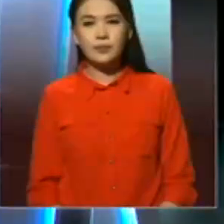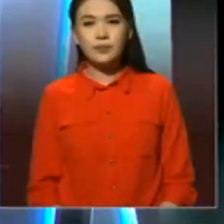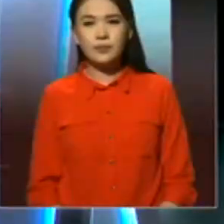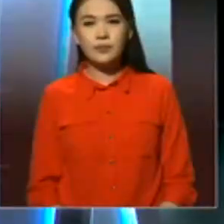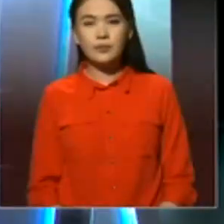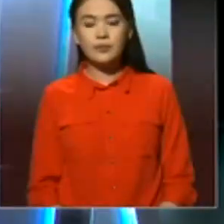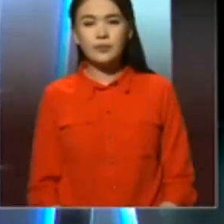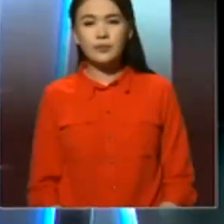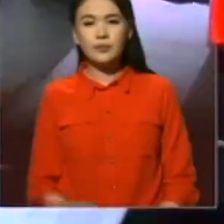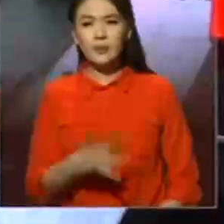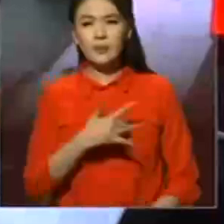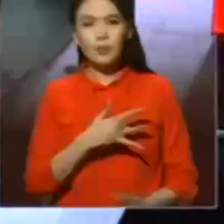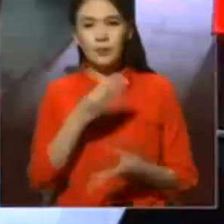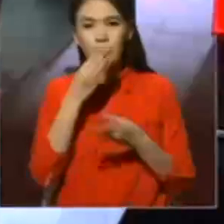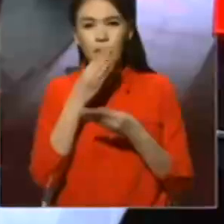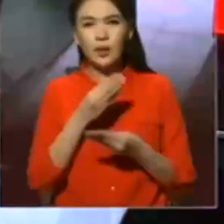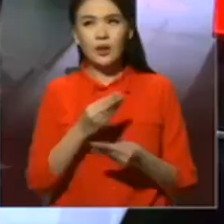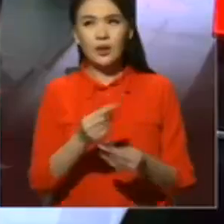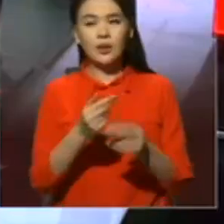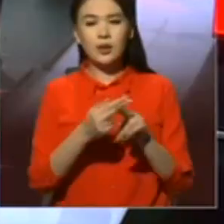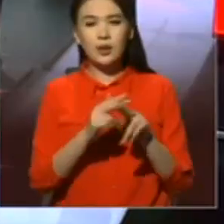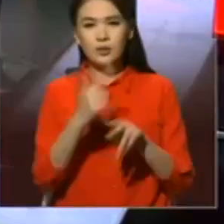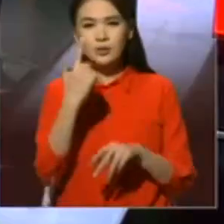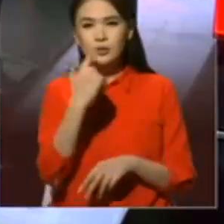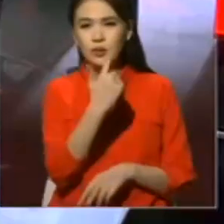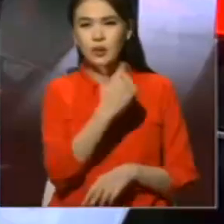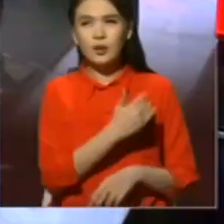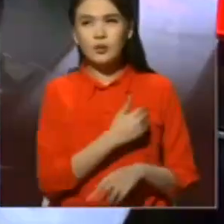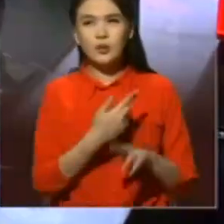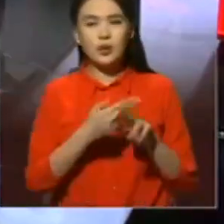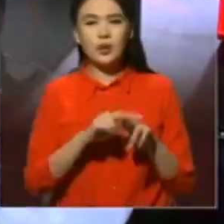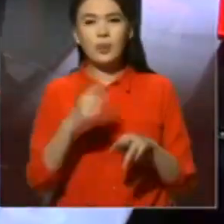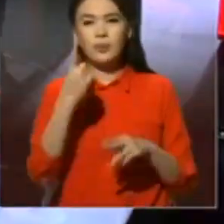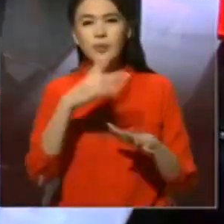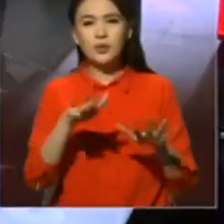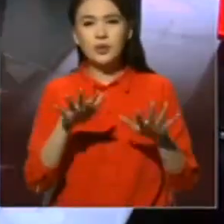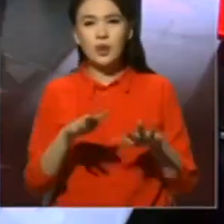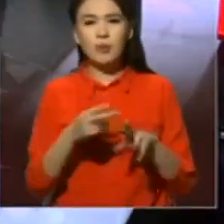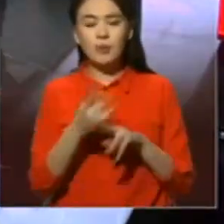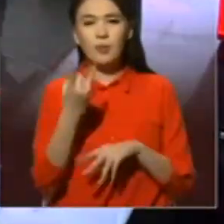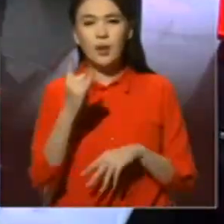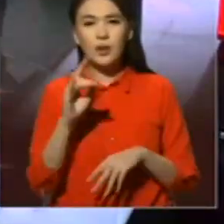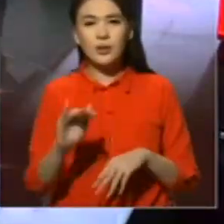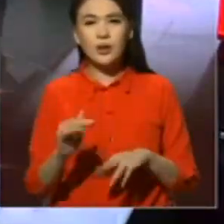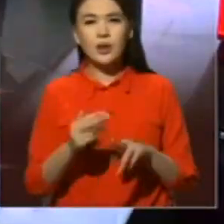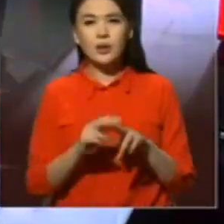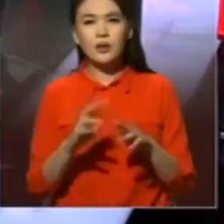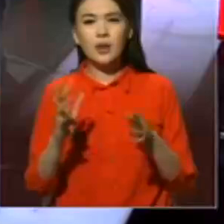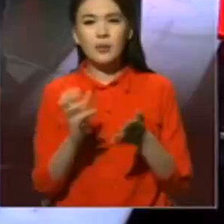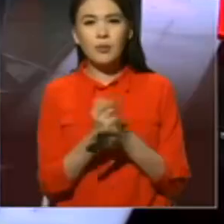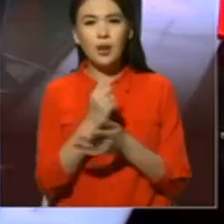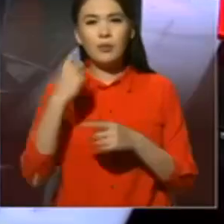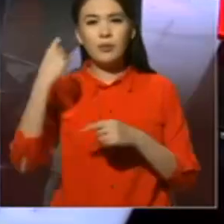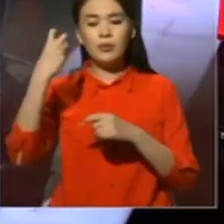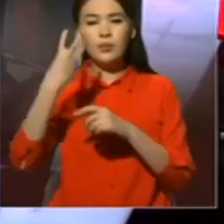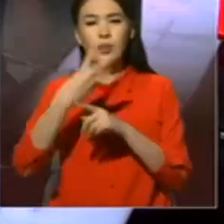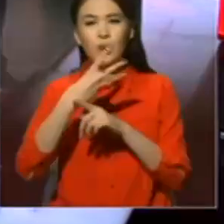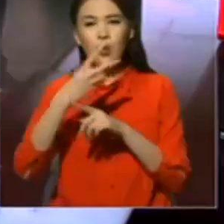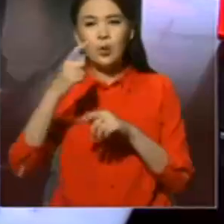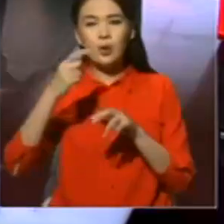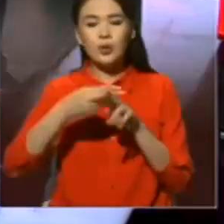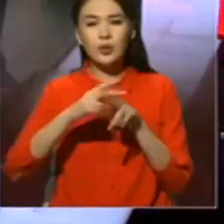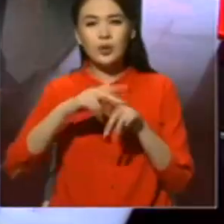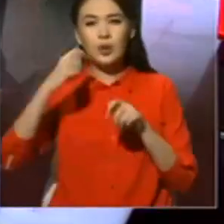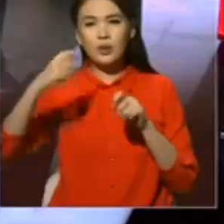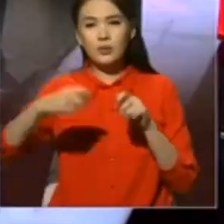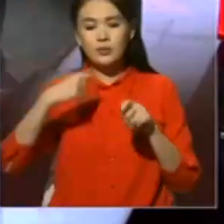Жүрегің елжірейді. Өзіңе жас үйірледі шыны керек. Бәрекелді дейміз. Мына біріншіден мына баланы тапқан блогер азаматқа Николайдың өзіне де ешкім